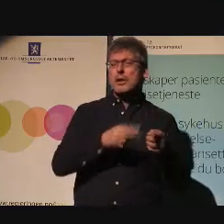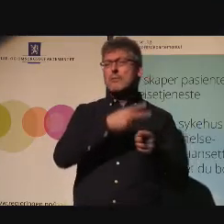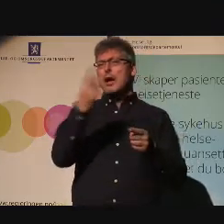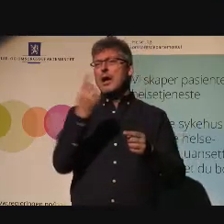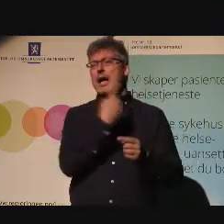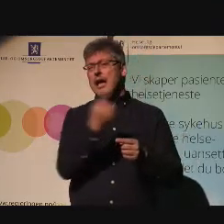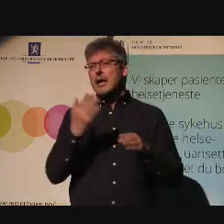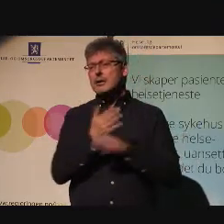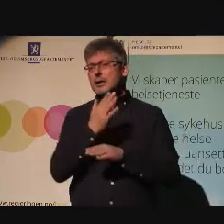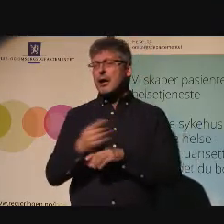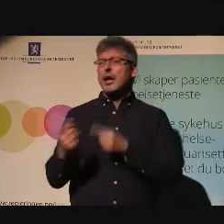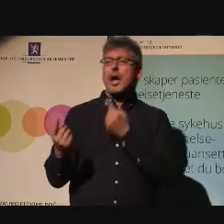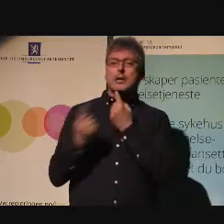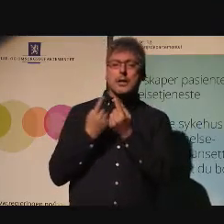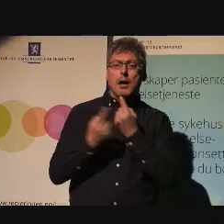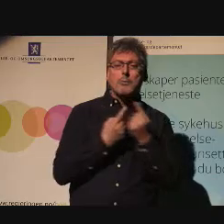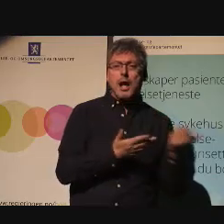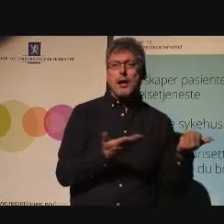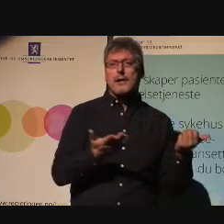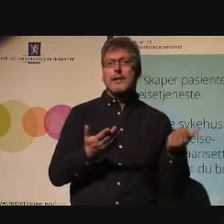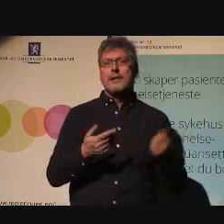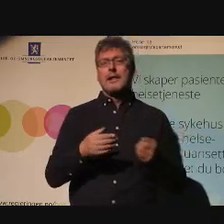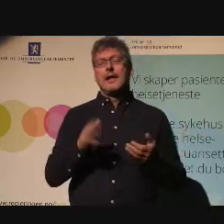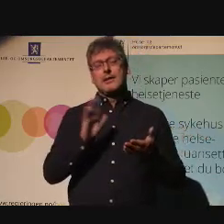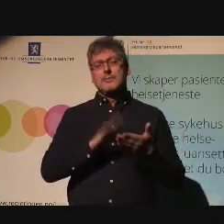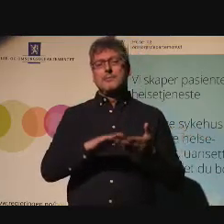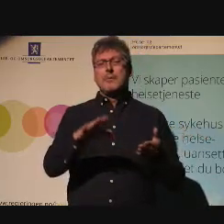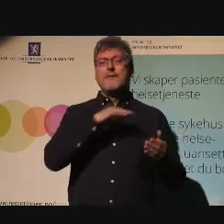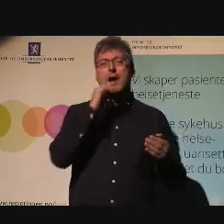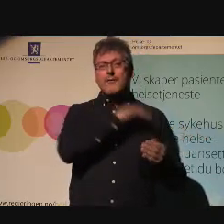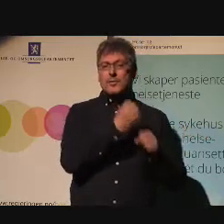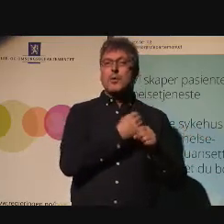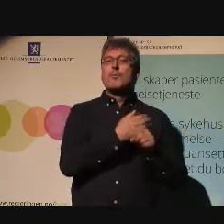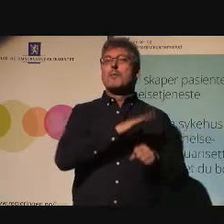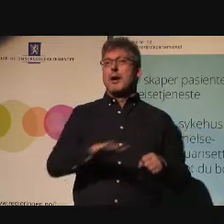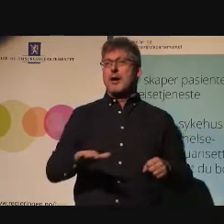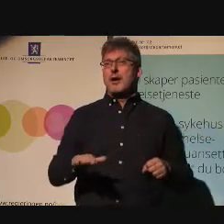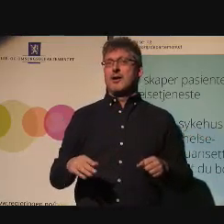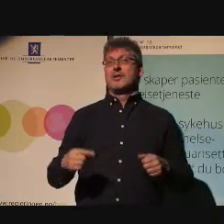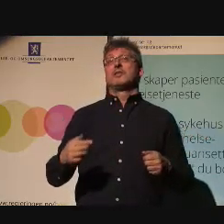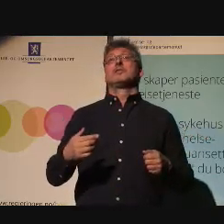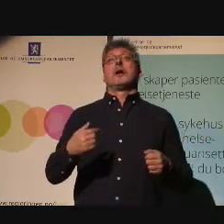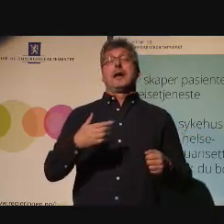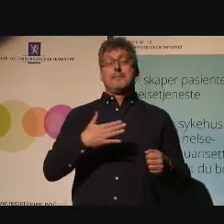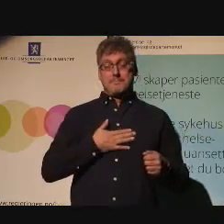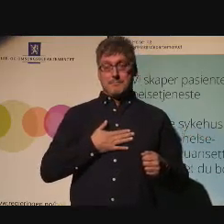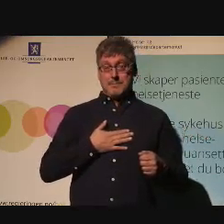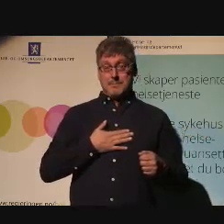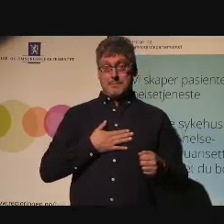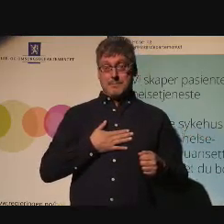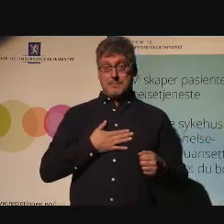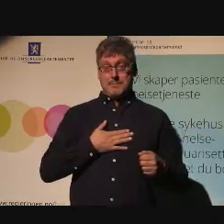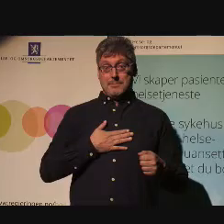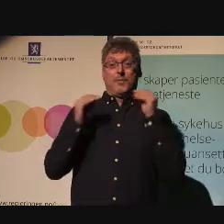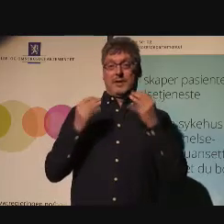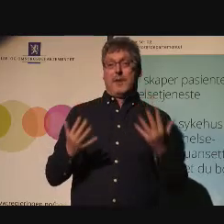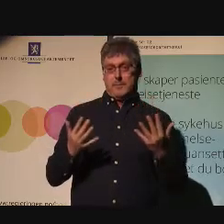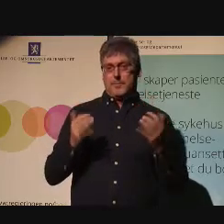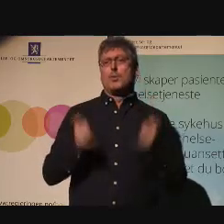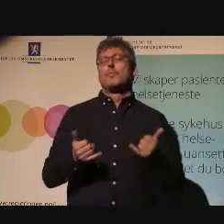enkeltsaker, samtaler med fagfolk som jobber med barn, er dette min klare oppfatning. Det er mange barn